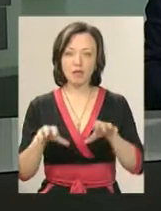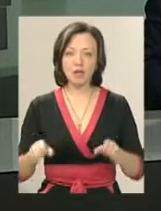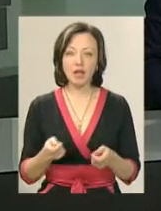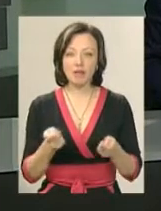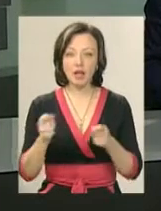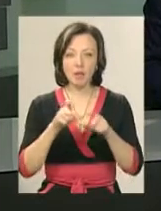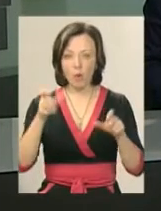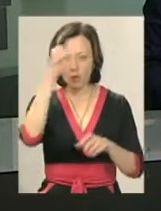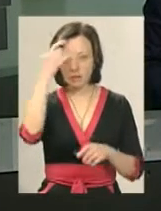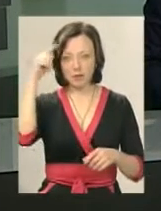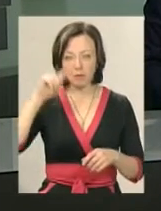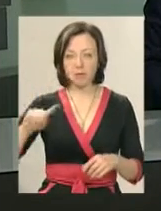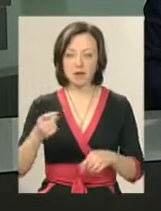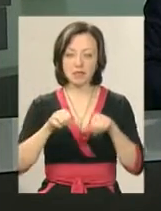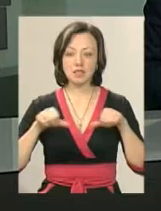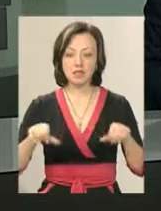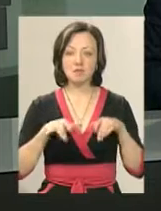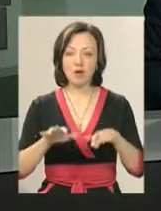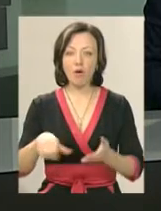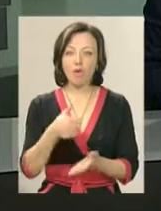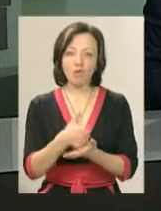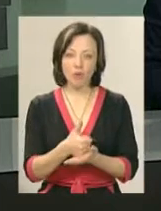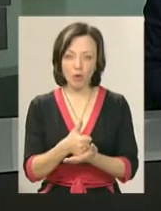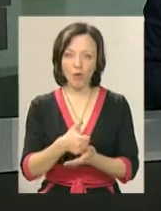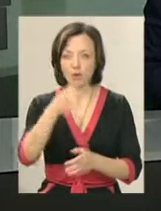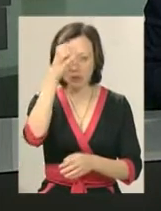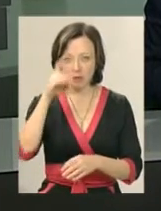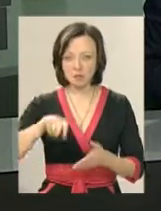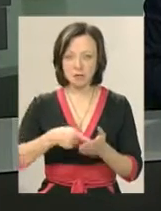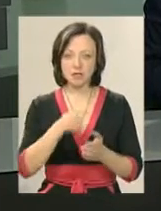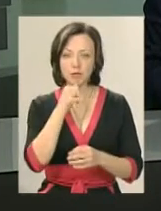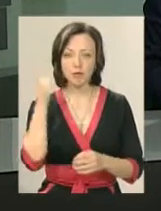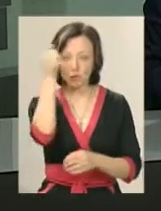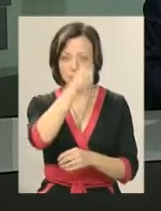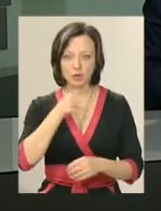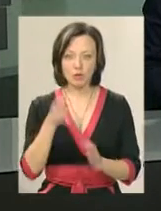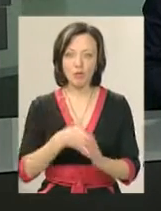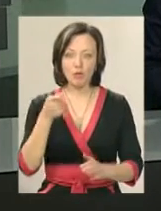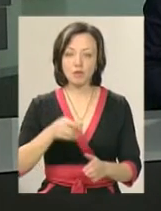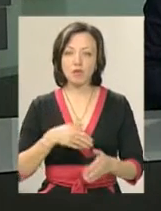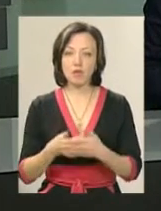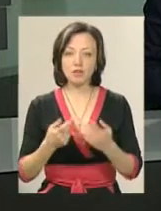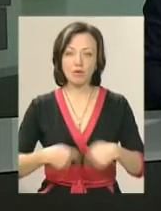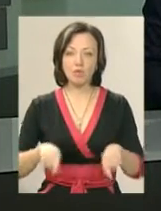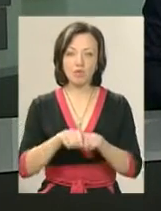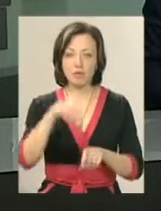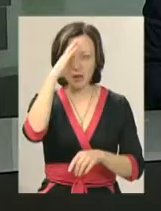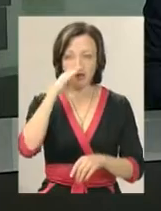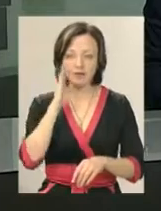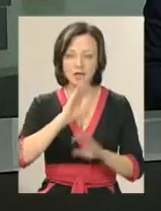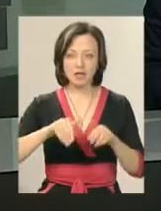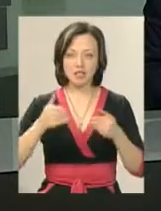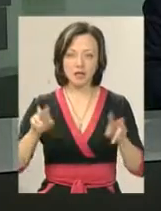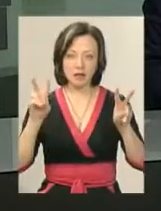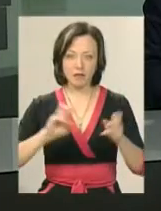науки. Перше засідання у справі головного освітянина міста відбулося минулоріч. Позов подала громадська організація «Батьківська ініціатива міста